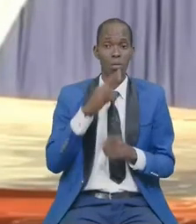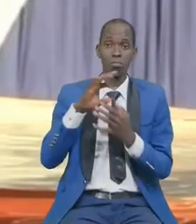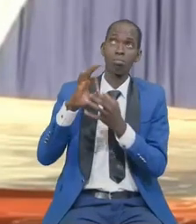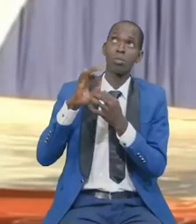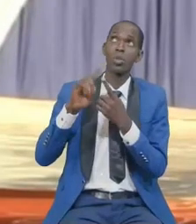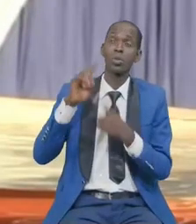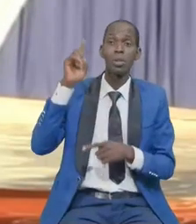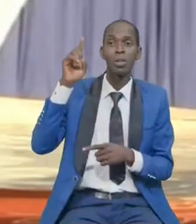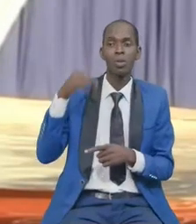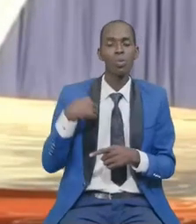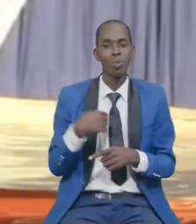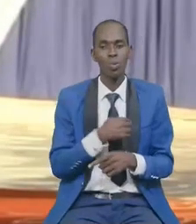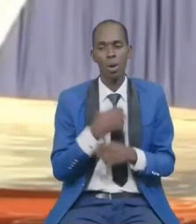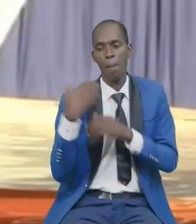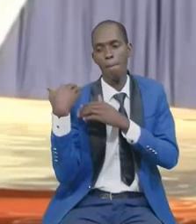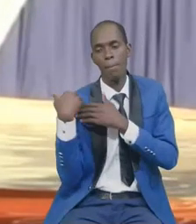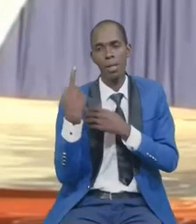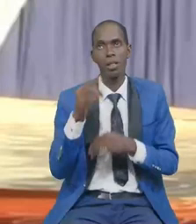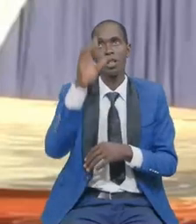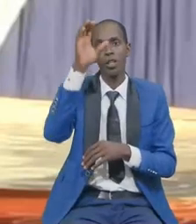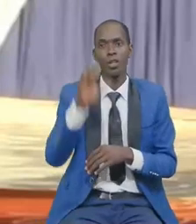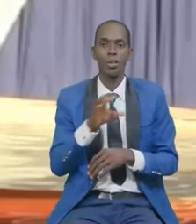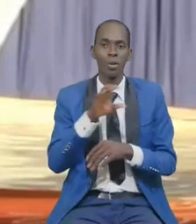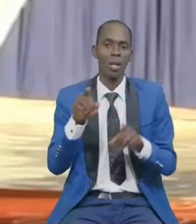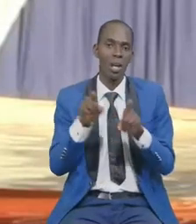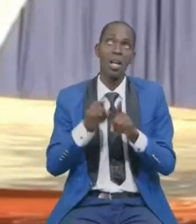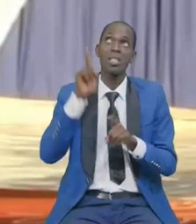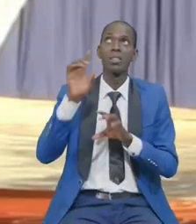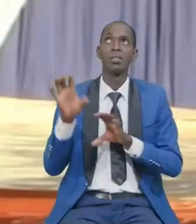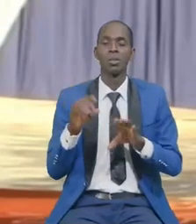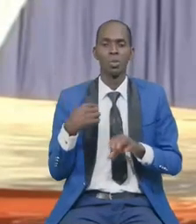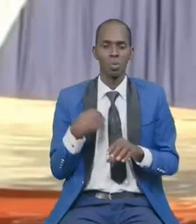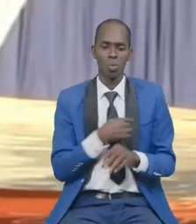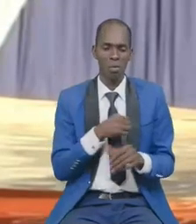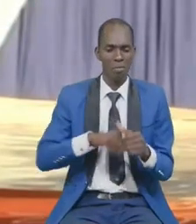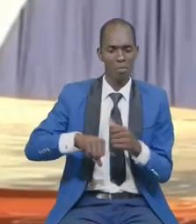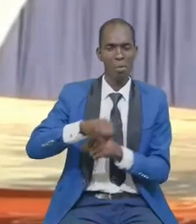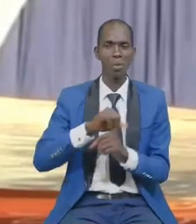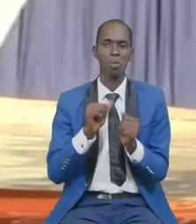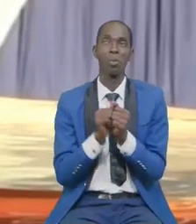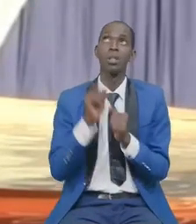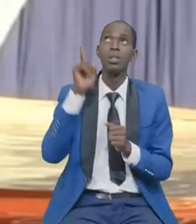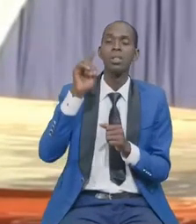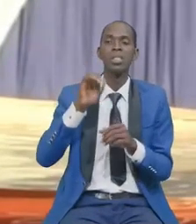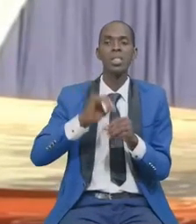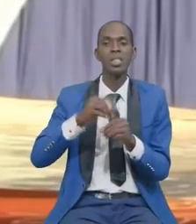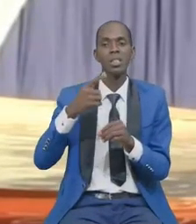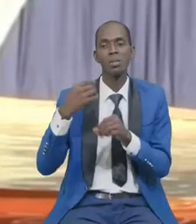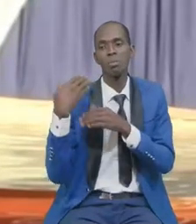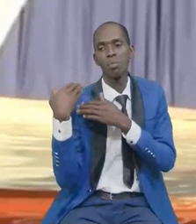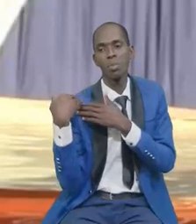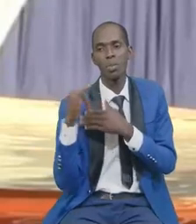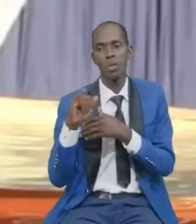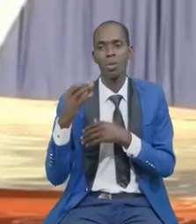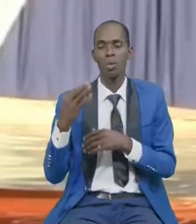portons la croix comme il a fait. Nous communions avec lui dans le port de la croix. Et